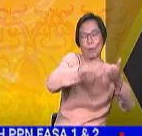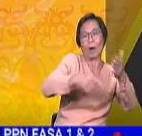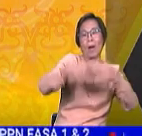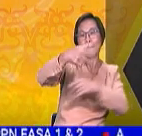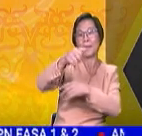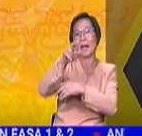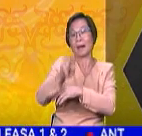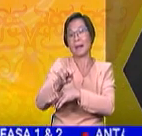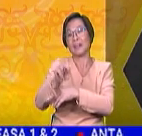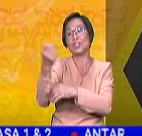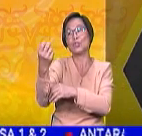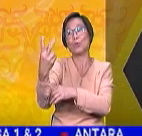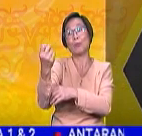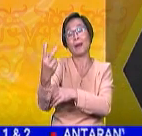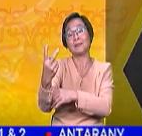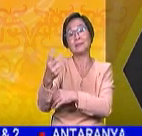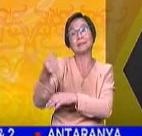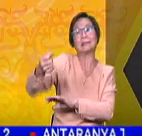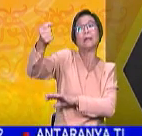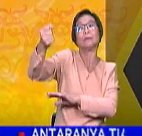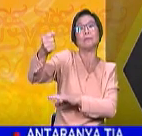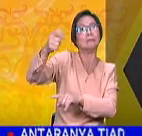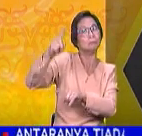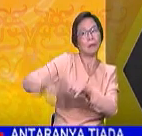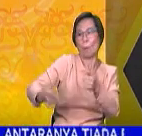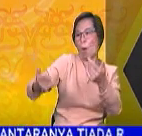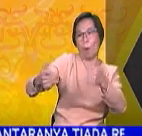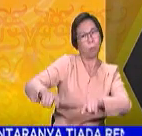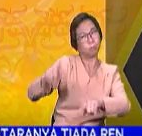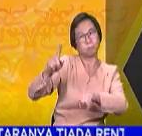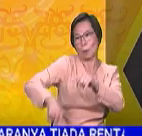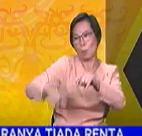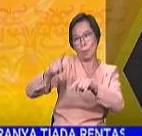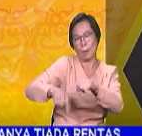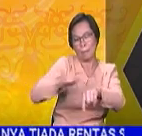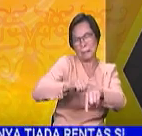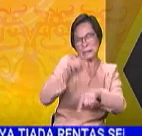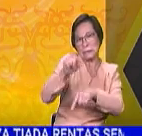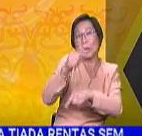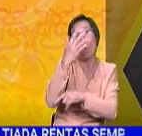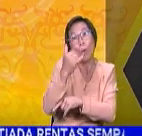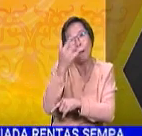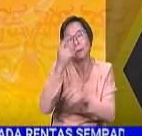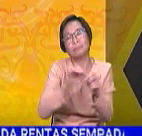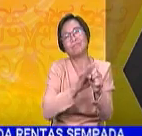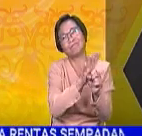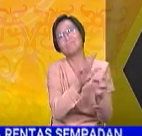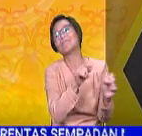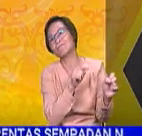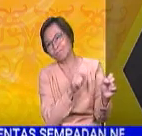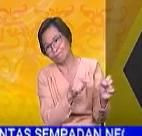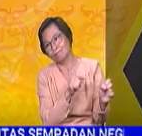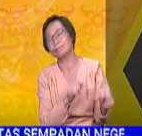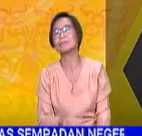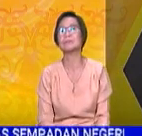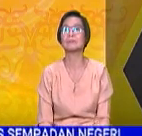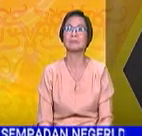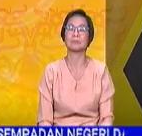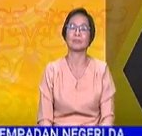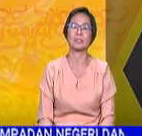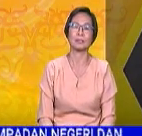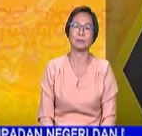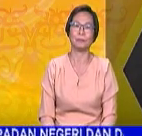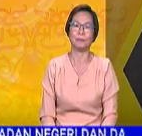Negeri PLN ke-12 agar tidak dilangsungkan dalam masa terdekat berikutan Pendem ikofx 19